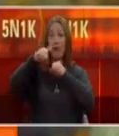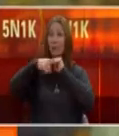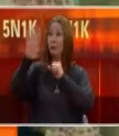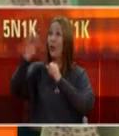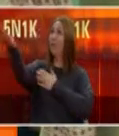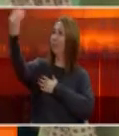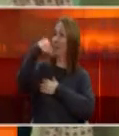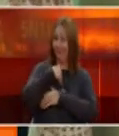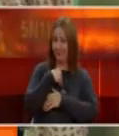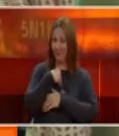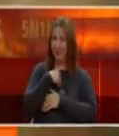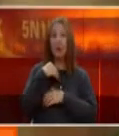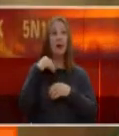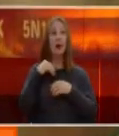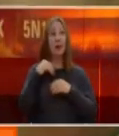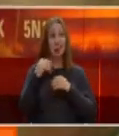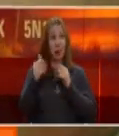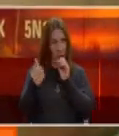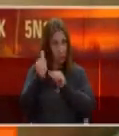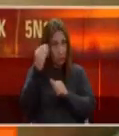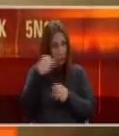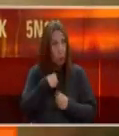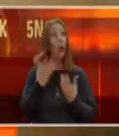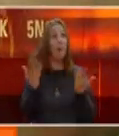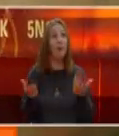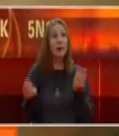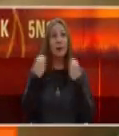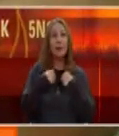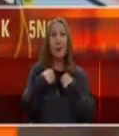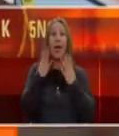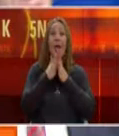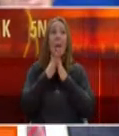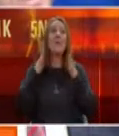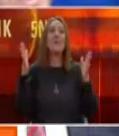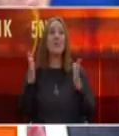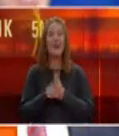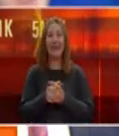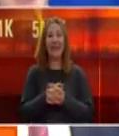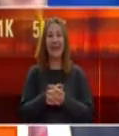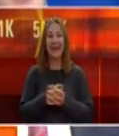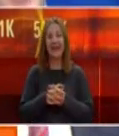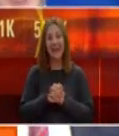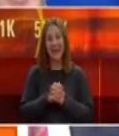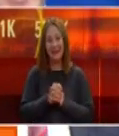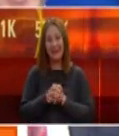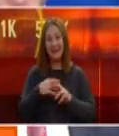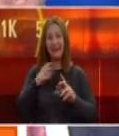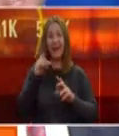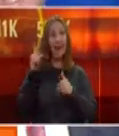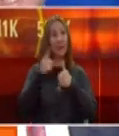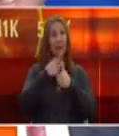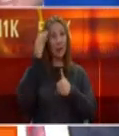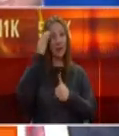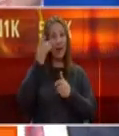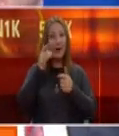geri getiriyorlar. Bu şekilde, getiriyorlar mı peki? Tabii ki getiriyorlar. Zaten en büyük ilk başta bu konuda ikna